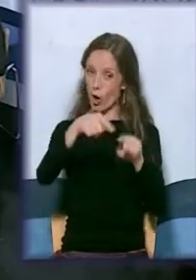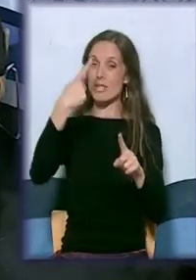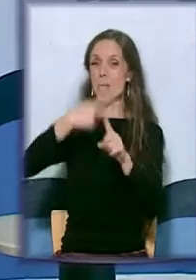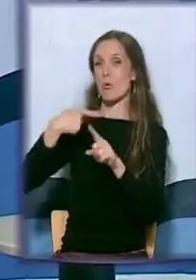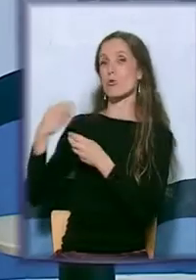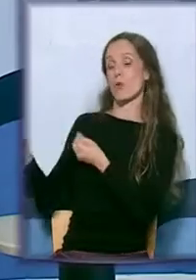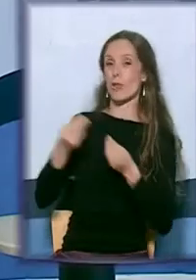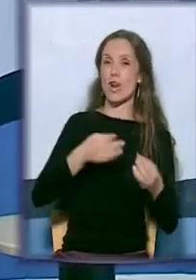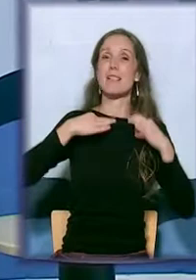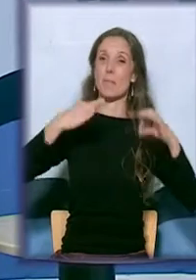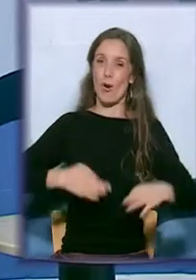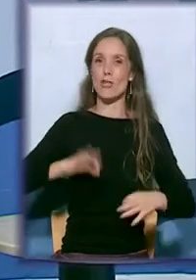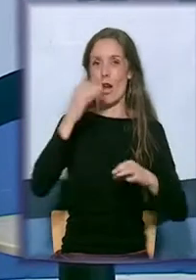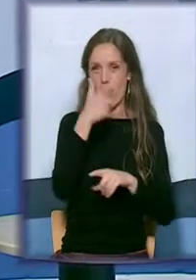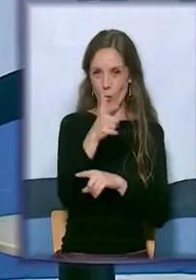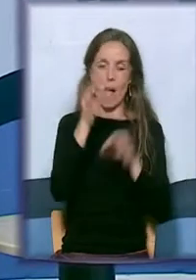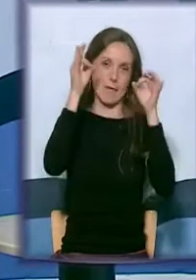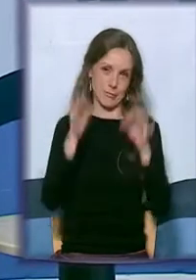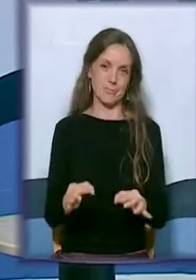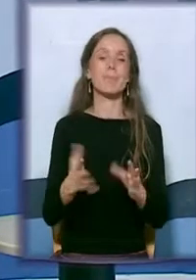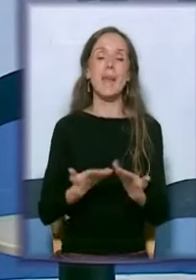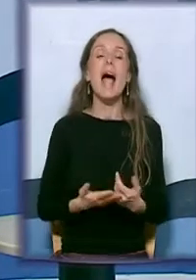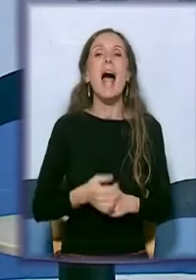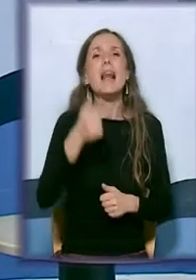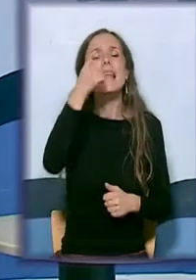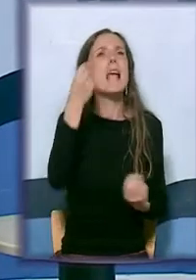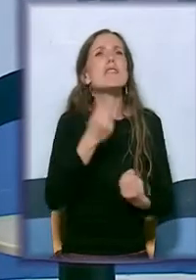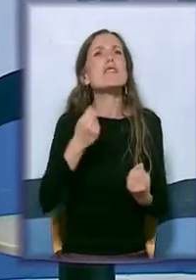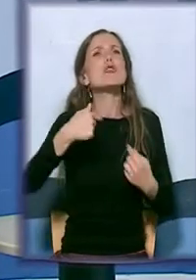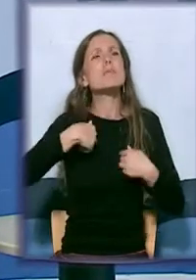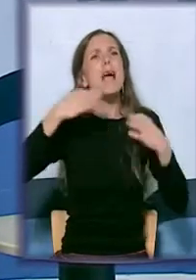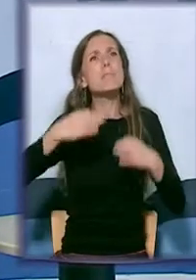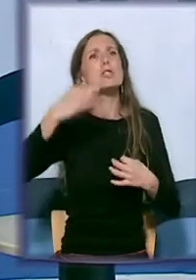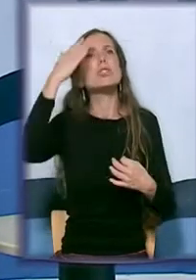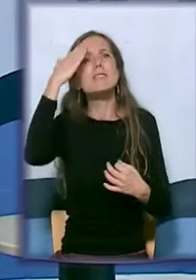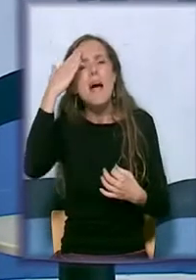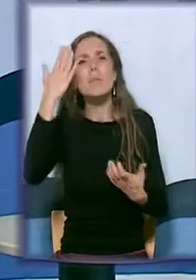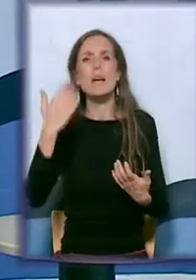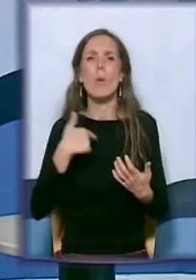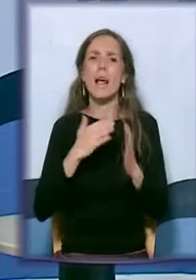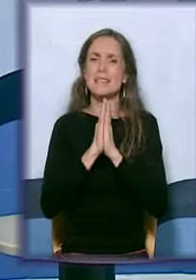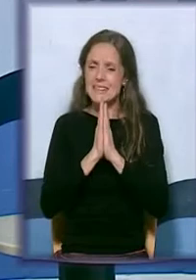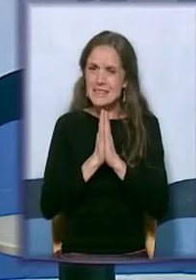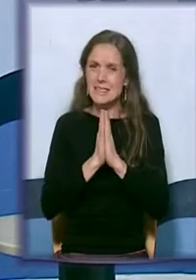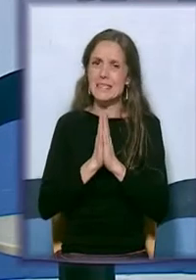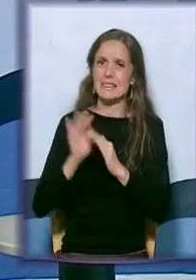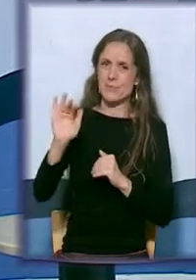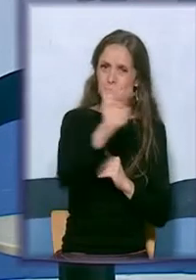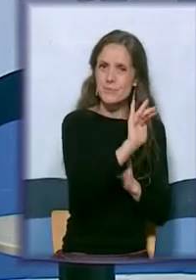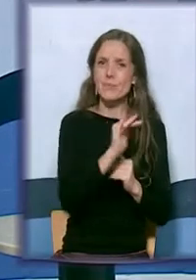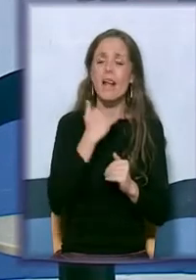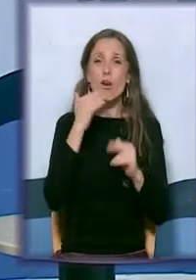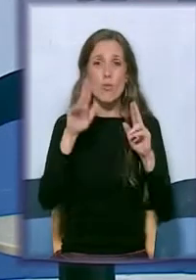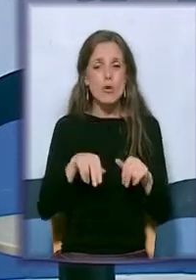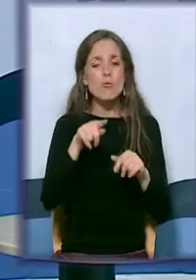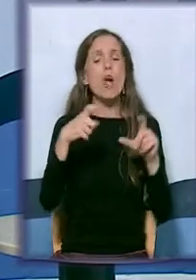je mene nekako dovelo u stanje da se baš zabrinem i baš da apelujem odavde ukoliko možemo, a Studio B